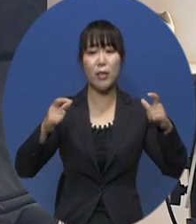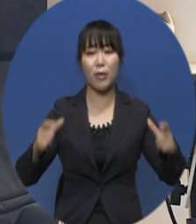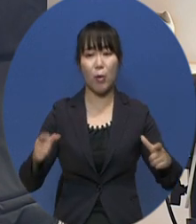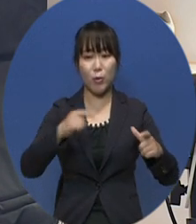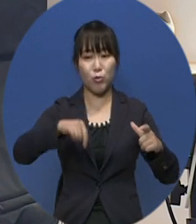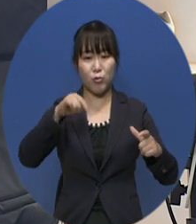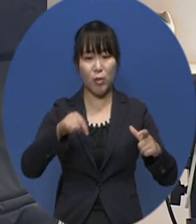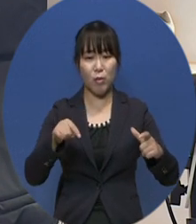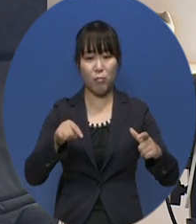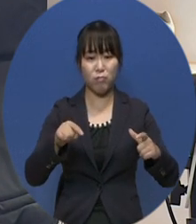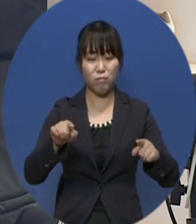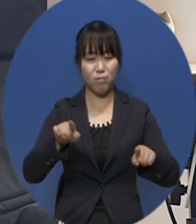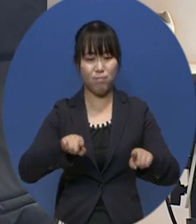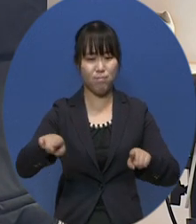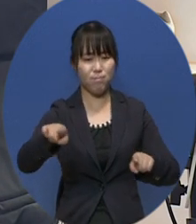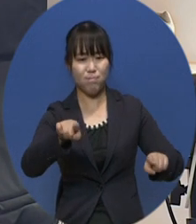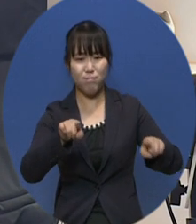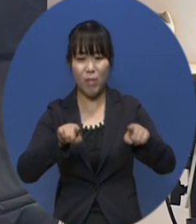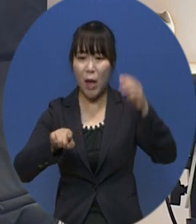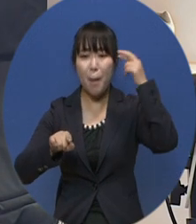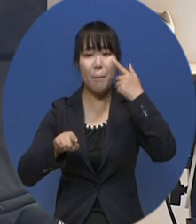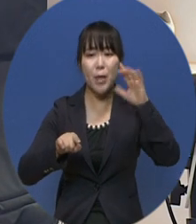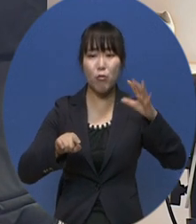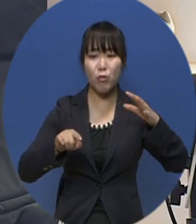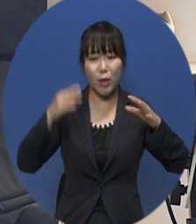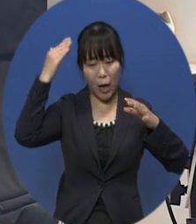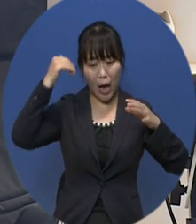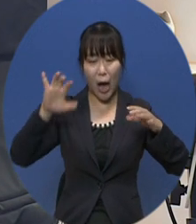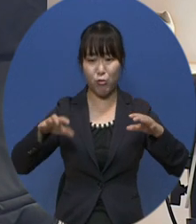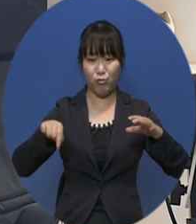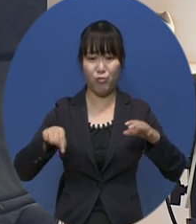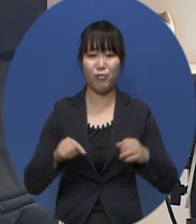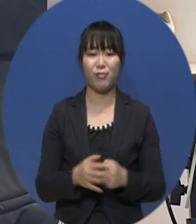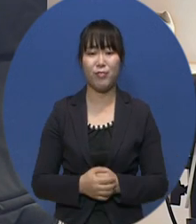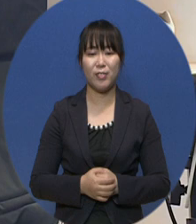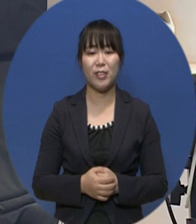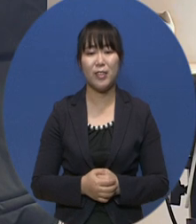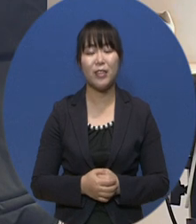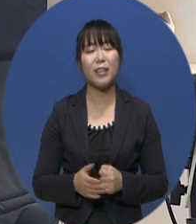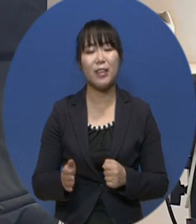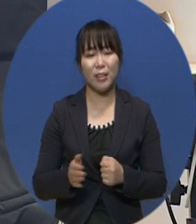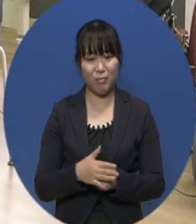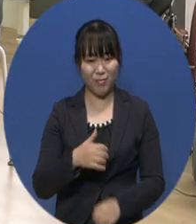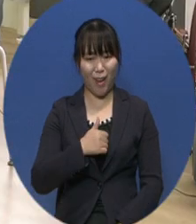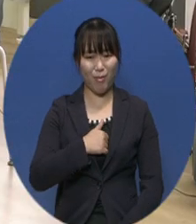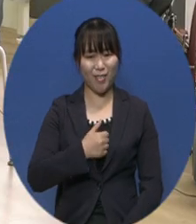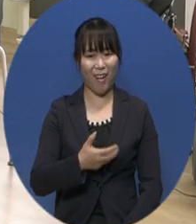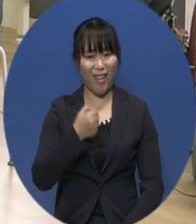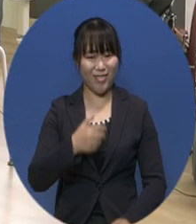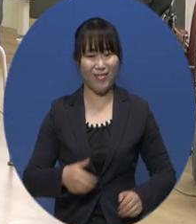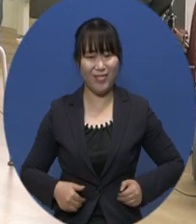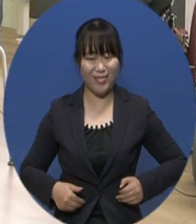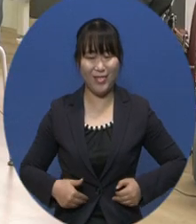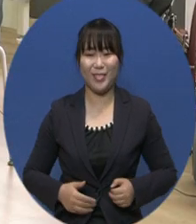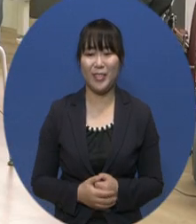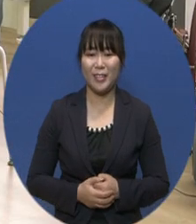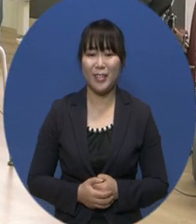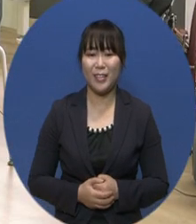있어서 선두를 다투고 있는 데가 미국하고 한국입니다. 아, 그런가요? 네, 그래서 이거 자부심을 가져야 되겠네요.